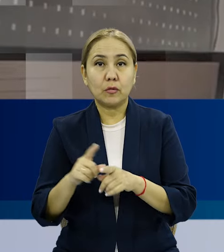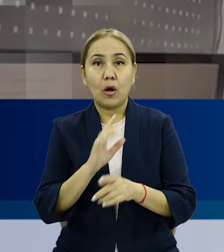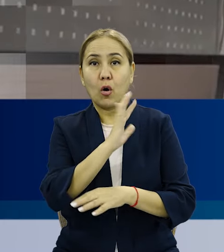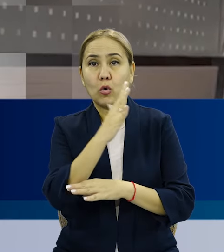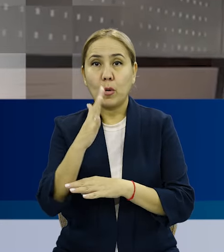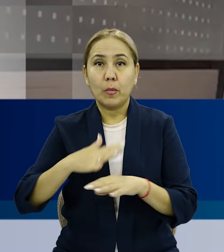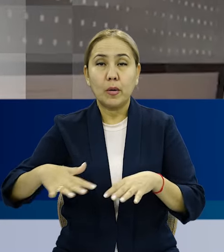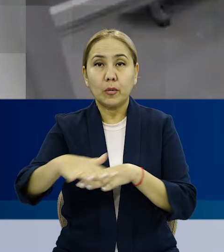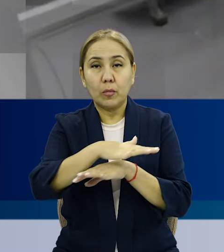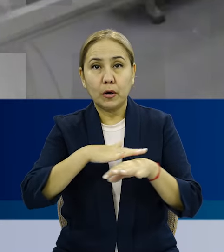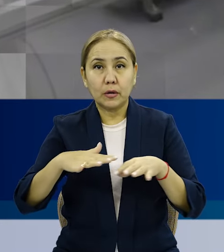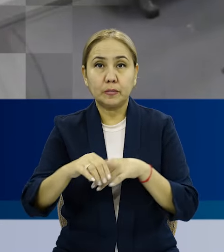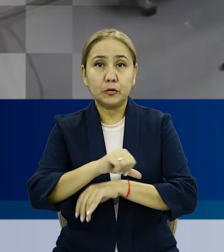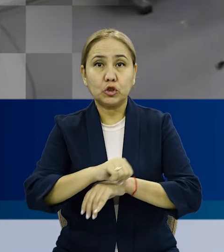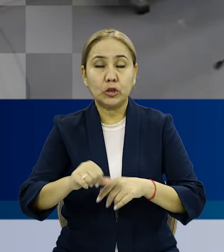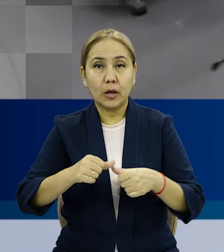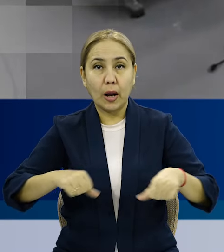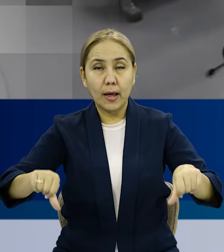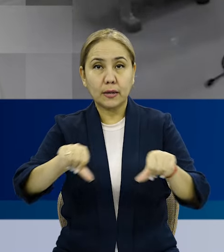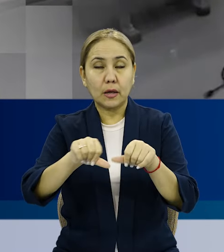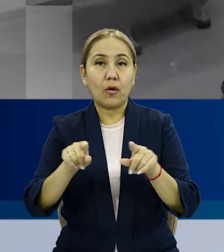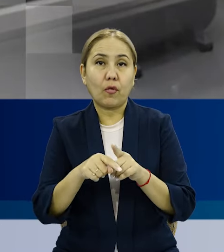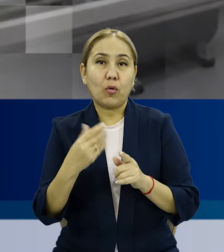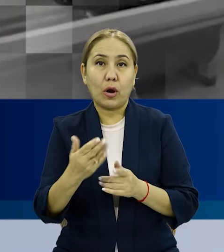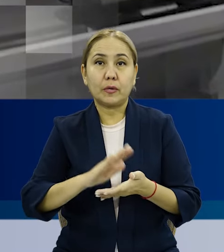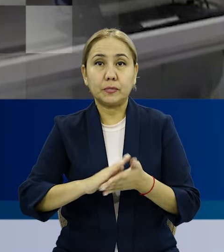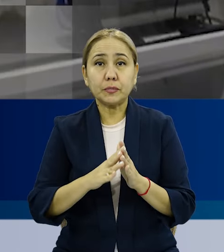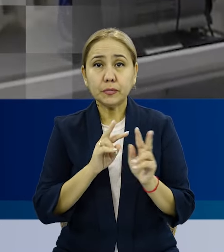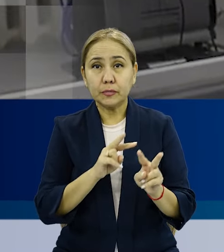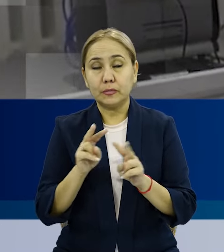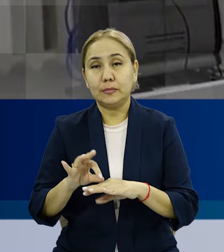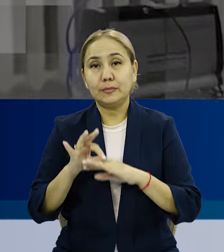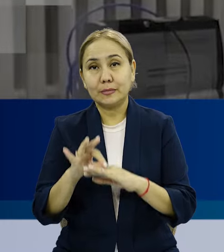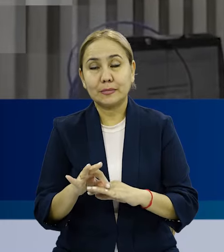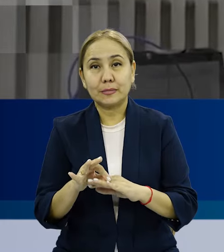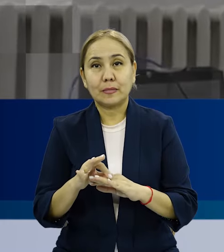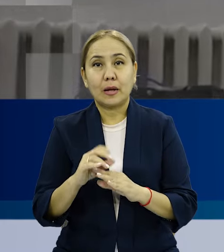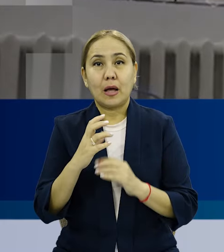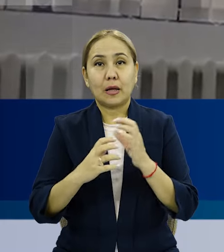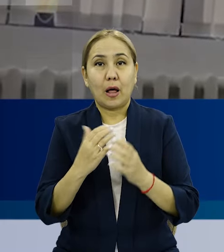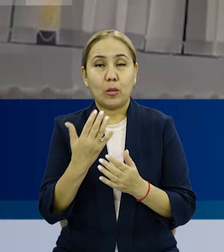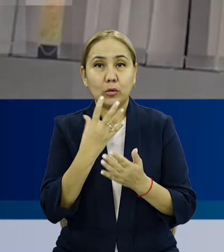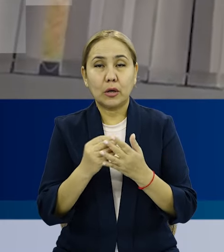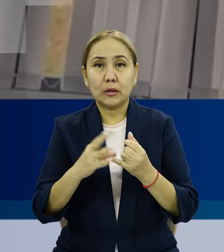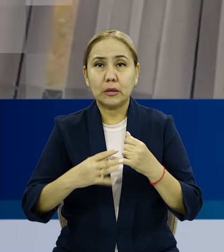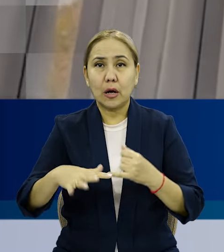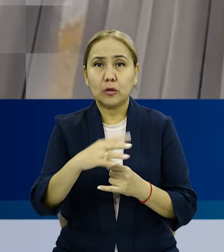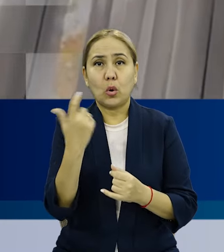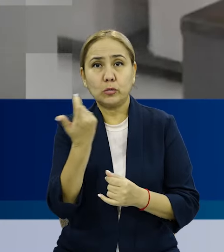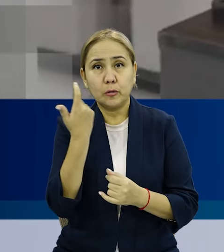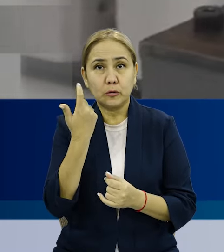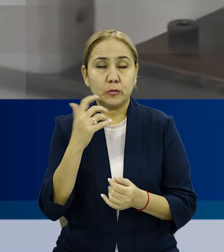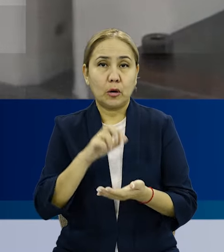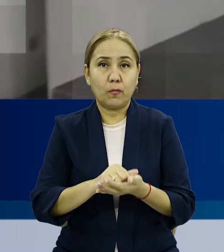bilan qoplangan maydonlarning chegaralarini belgilash va ularning holatini monitoring qilish. Geologiya sohasida yer qaridan o'z boshimchalik